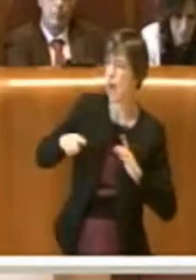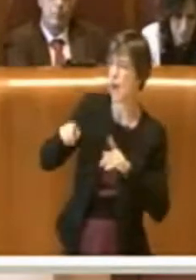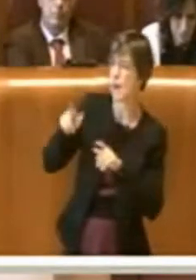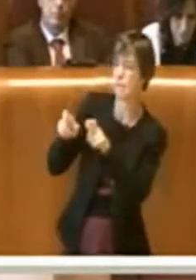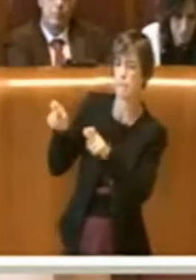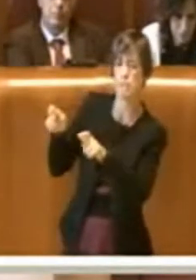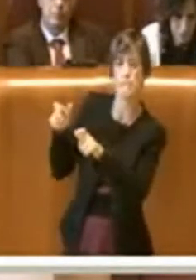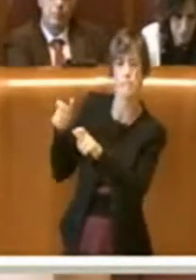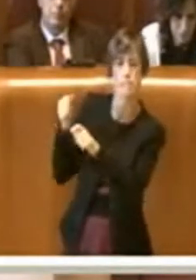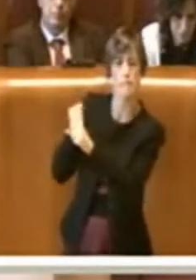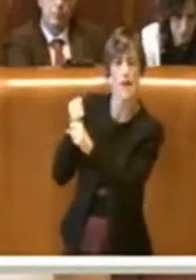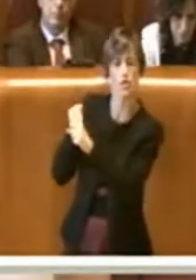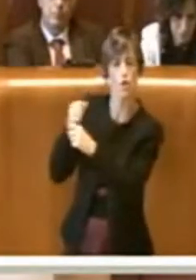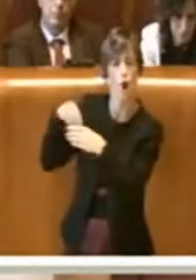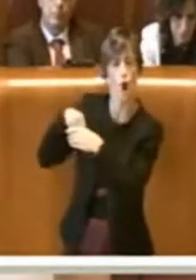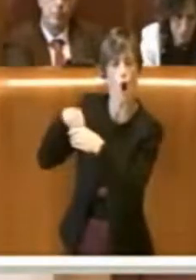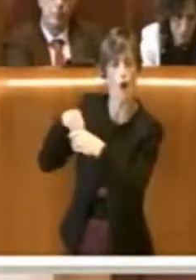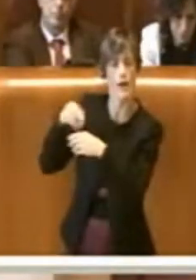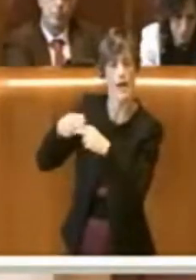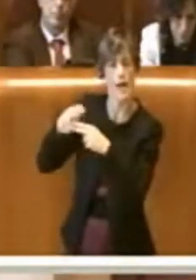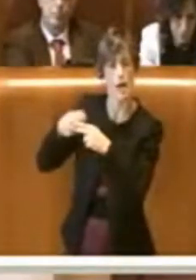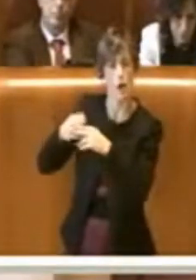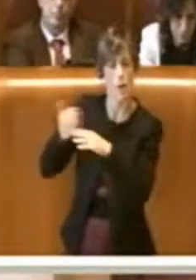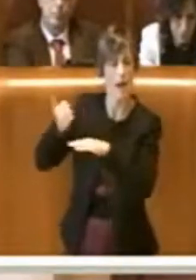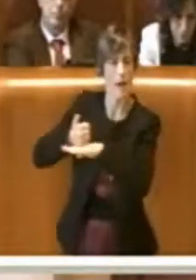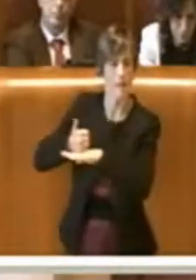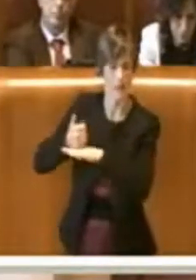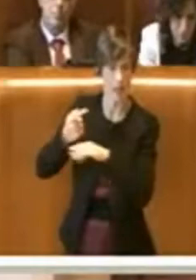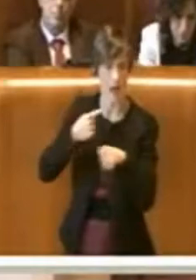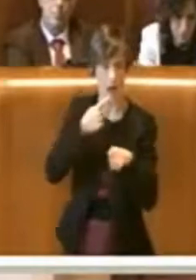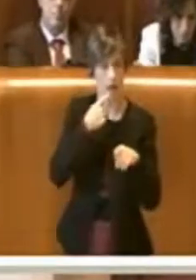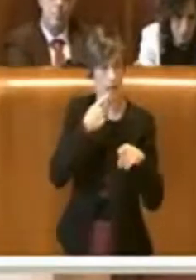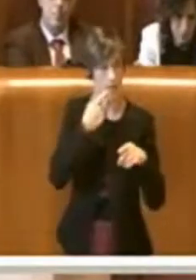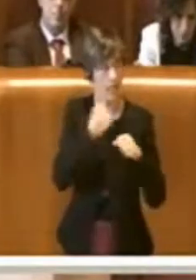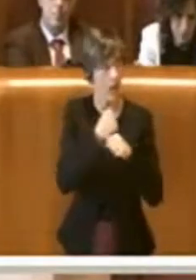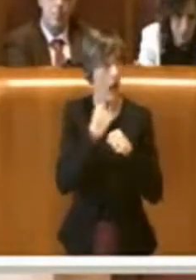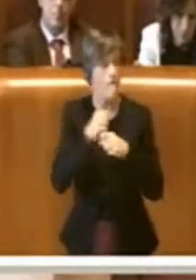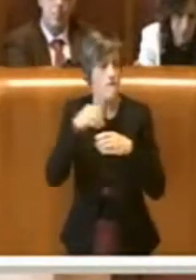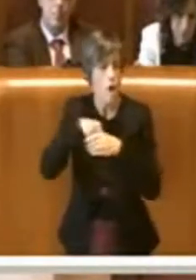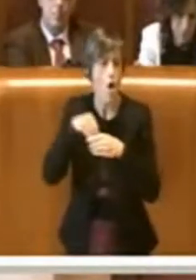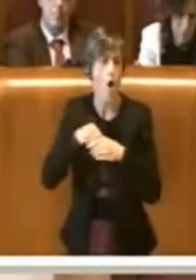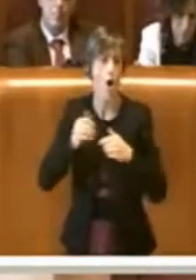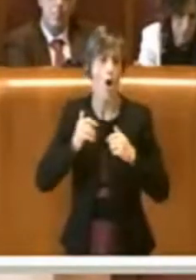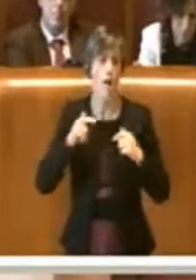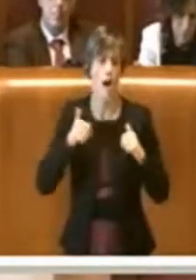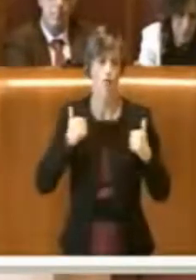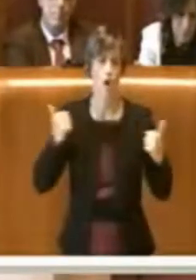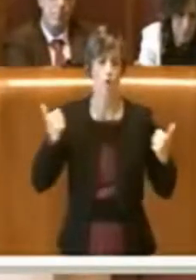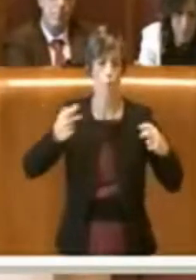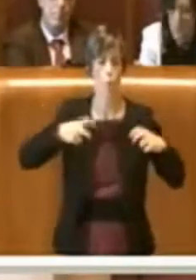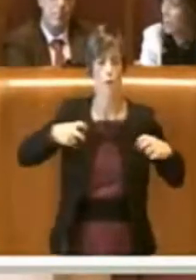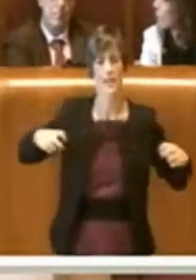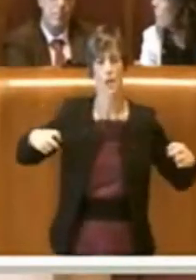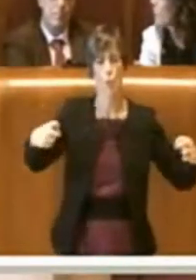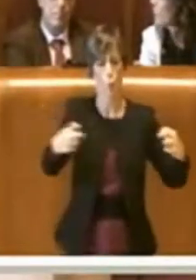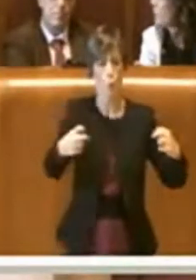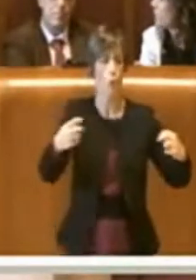ai miei colleghi, a chi è seduto oggi negli scranni: solo noi con piccole azioni